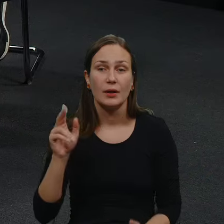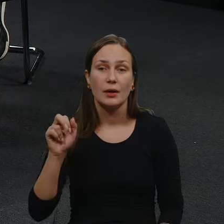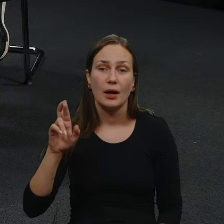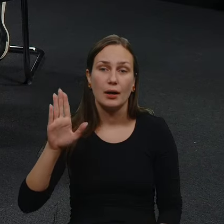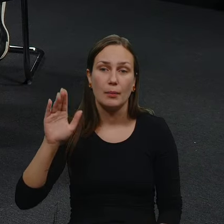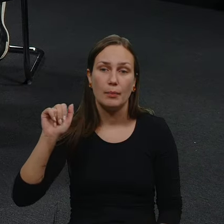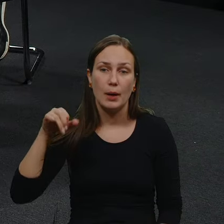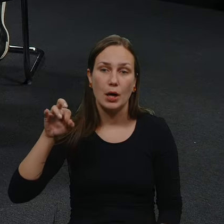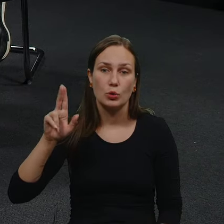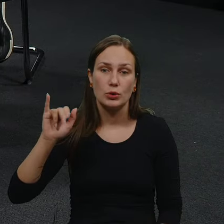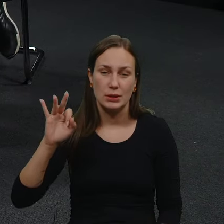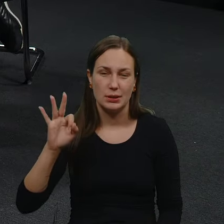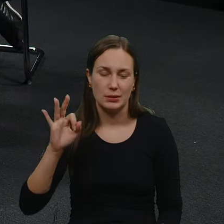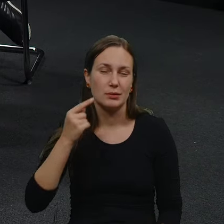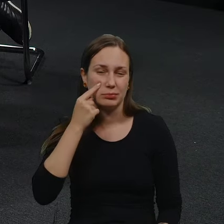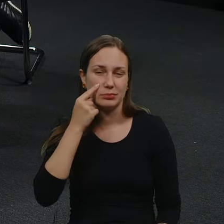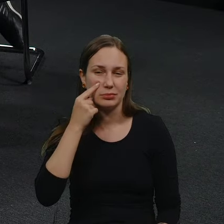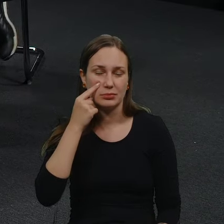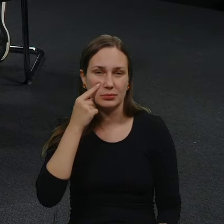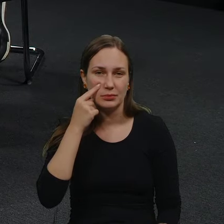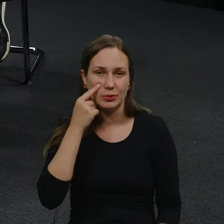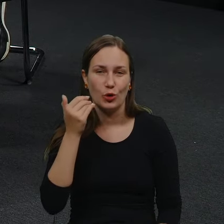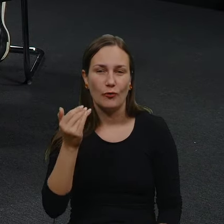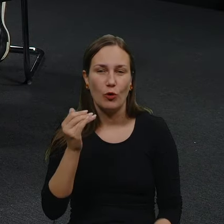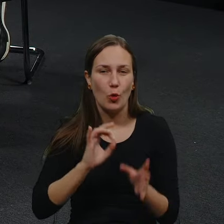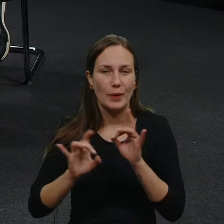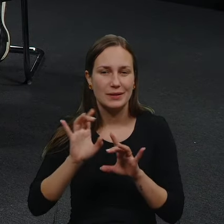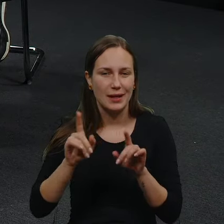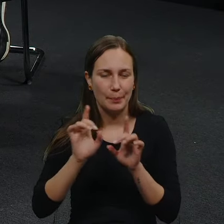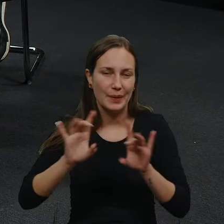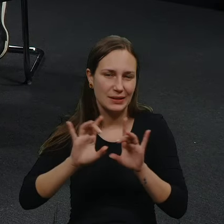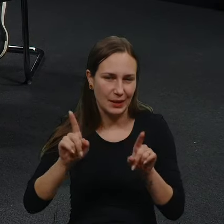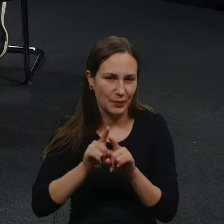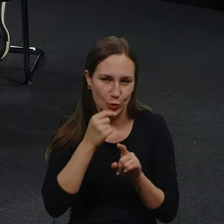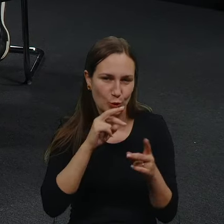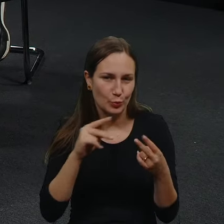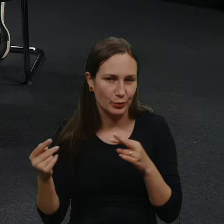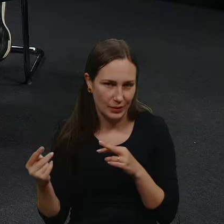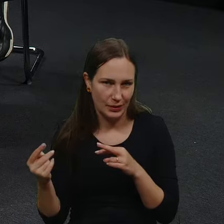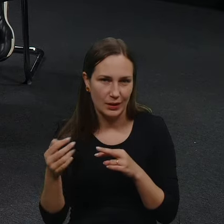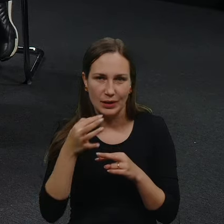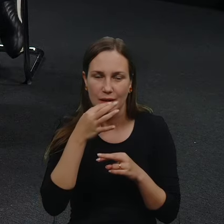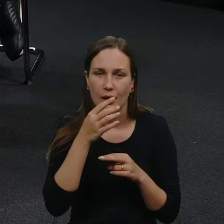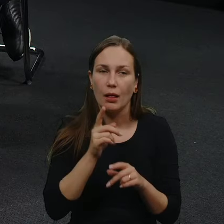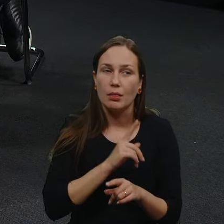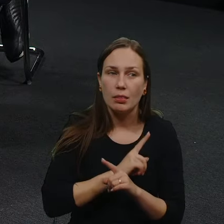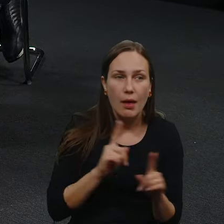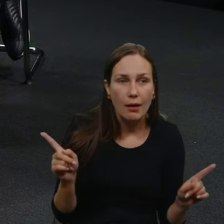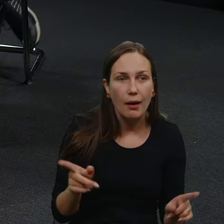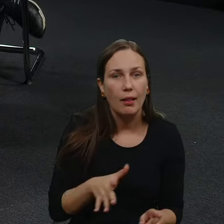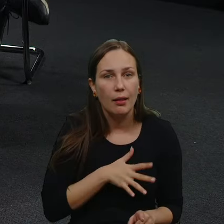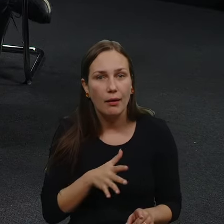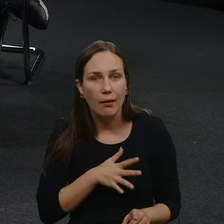jeigu pastebėjo mane, buvo jau retorika irgi truputį keičiasi, jau nebekalba, kad negali būti, gal